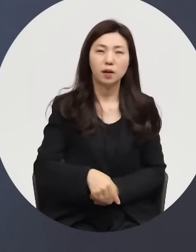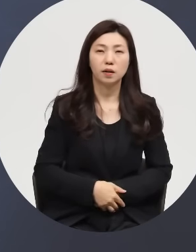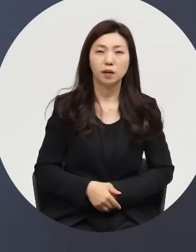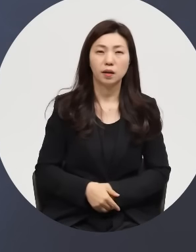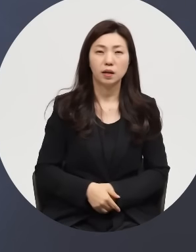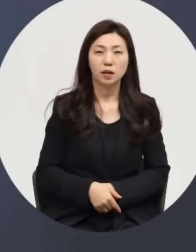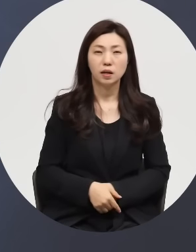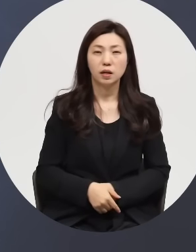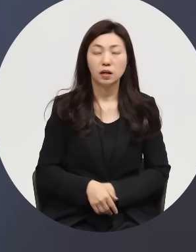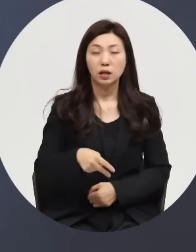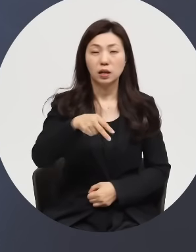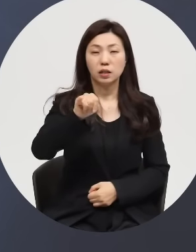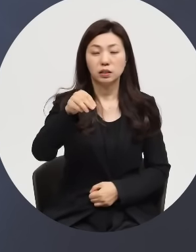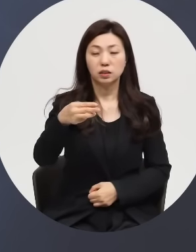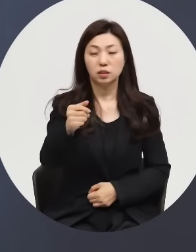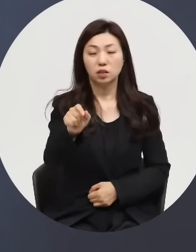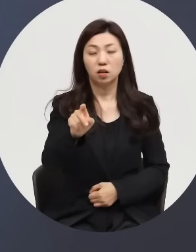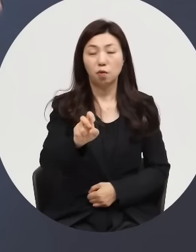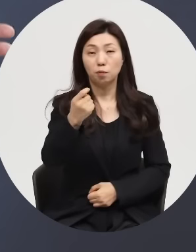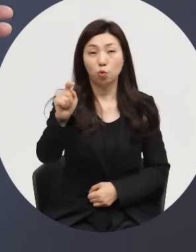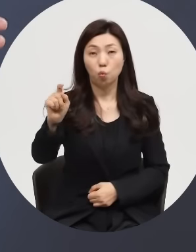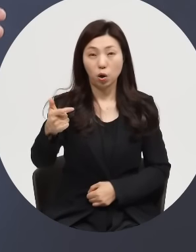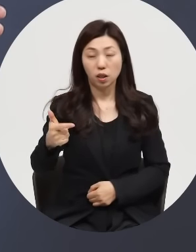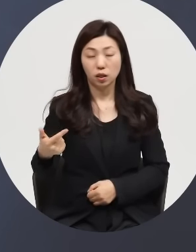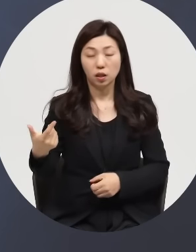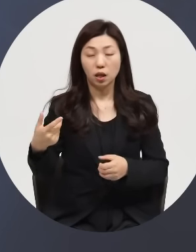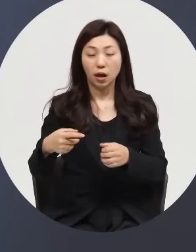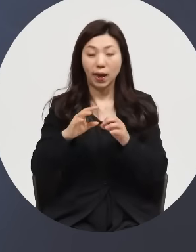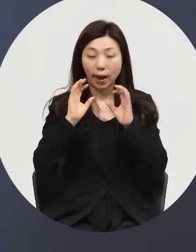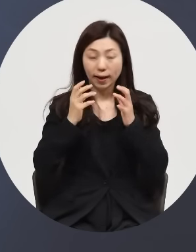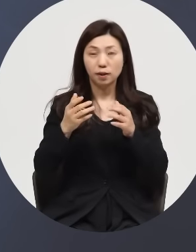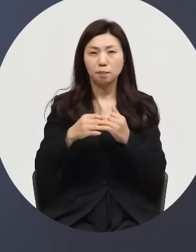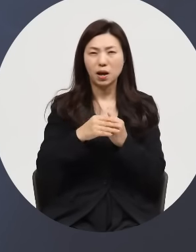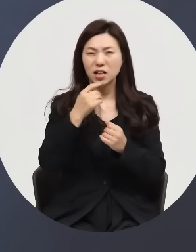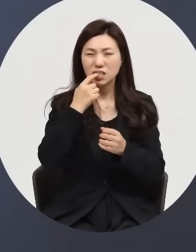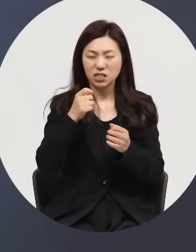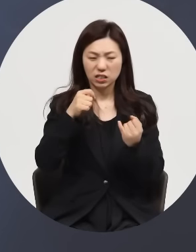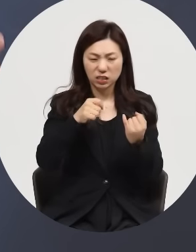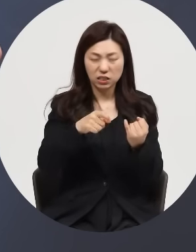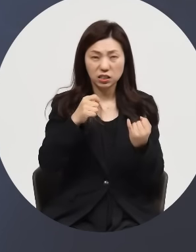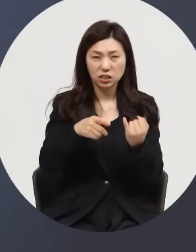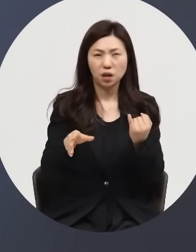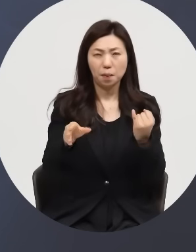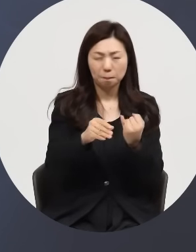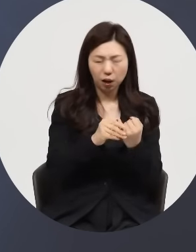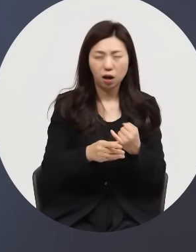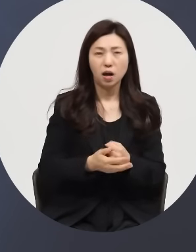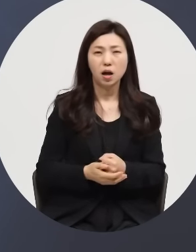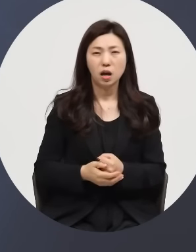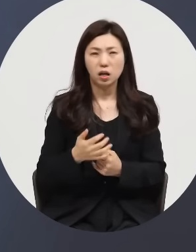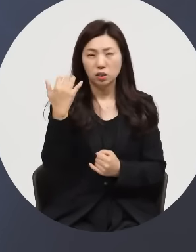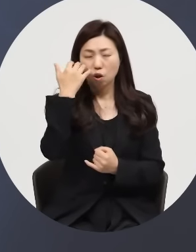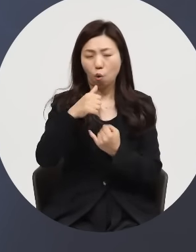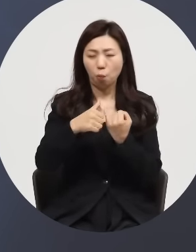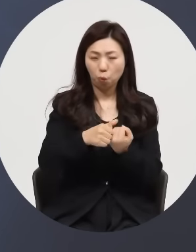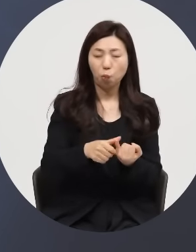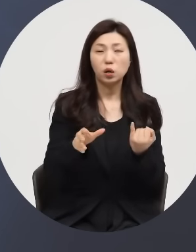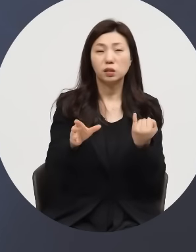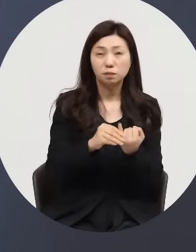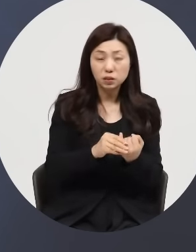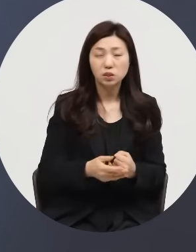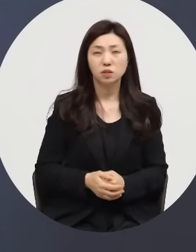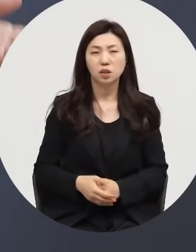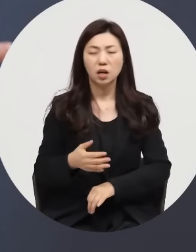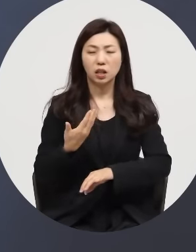해서 낳았든 뭐 외부에서 정자를 얻어가 낳았든 성폭행해가 당해가 낳았든